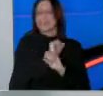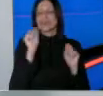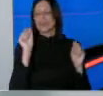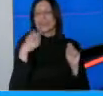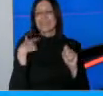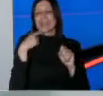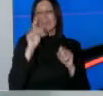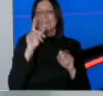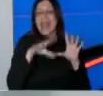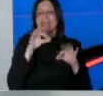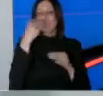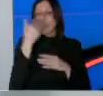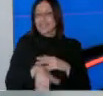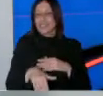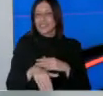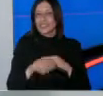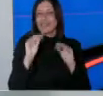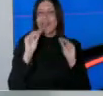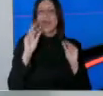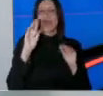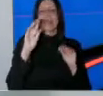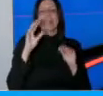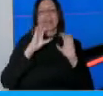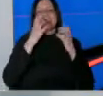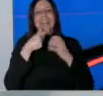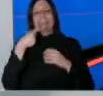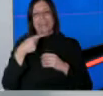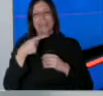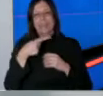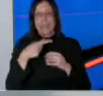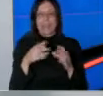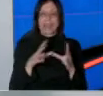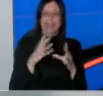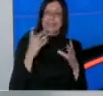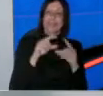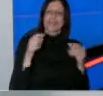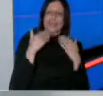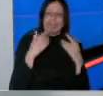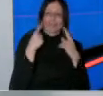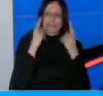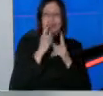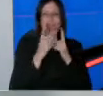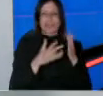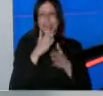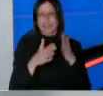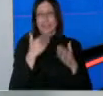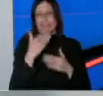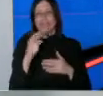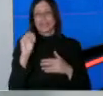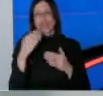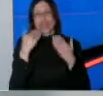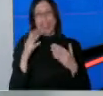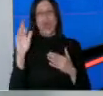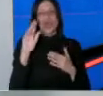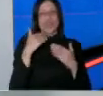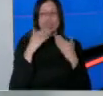לכם למי להצביע בסוף. למורה רינה מכיתה ג' לילה טוב. בלי פתקים. תודה ליוסף התנמי, לתרגום לסוד הסימנים, תודה מישל, תודה לרונן,